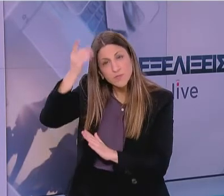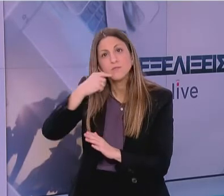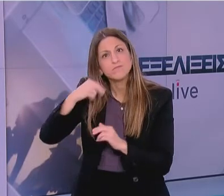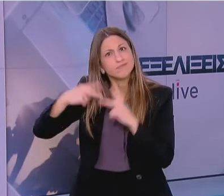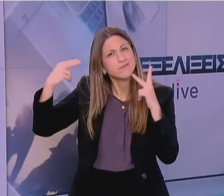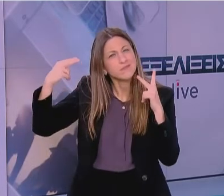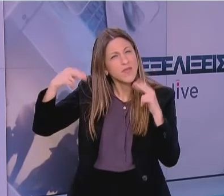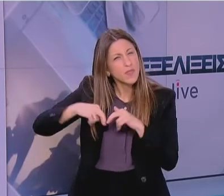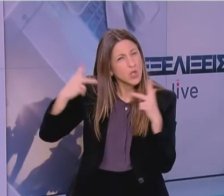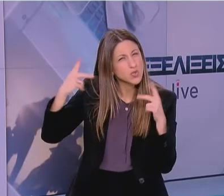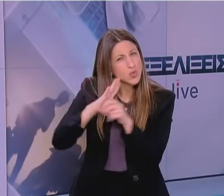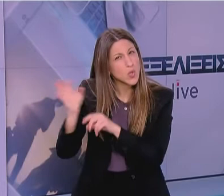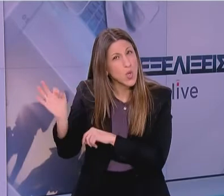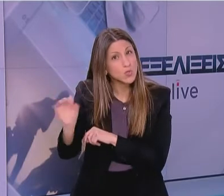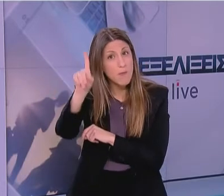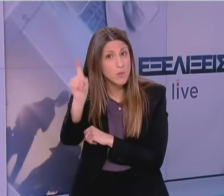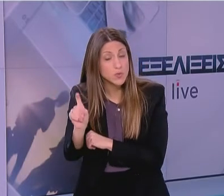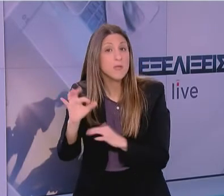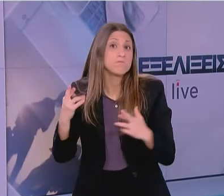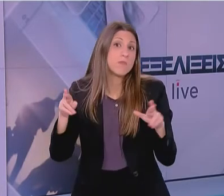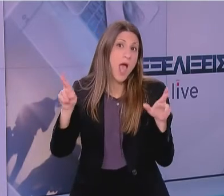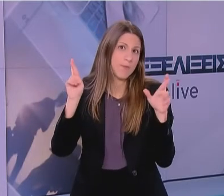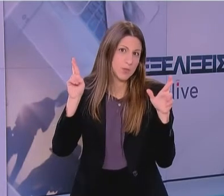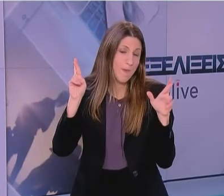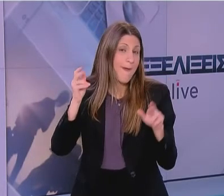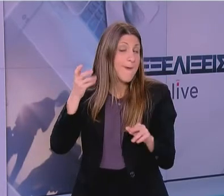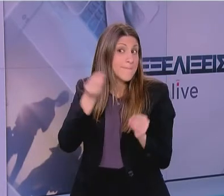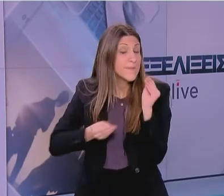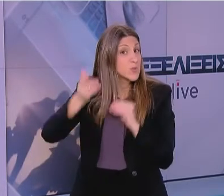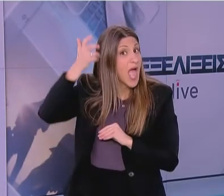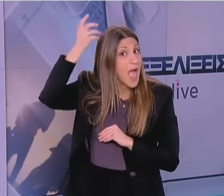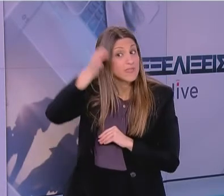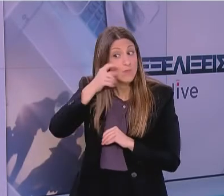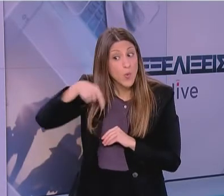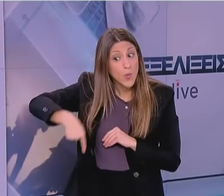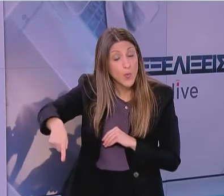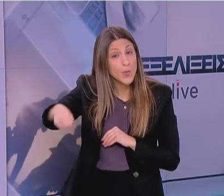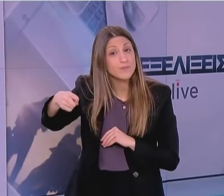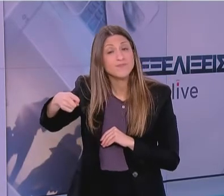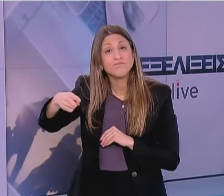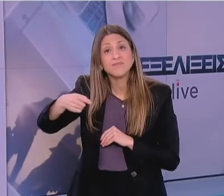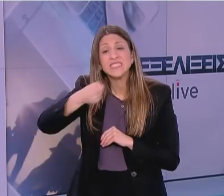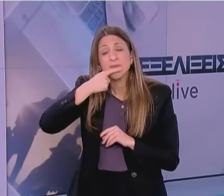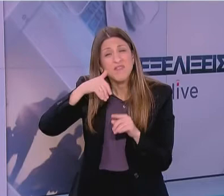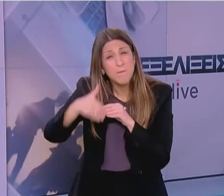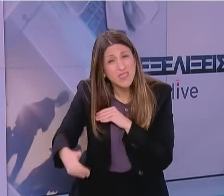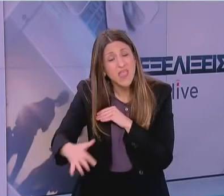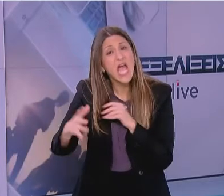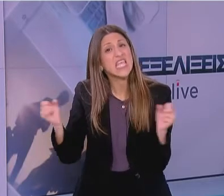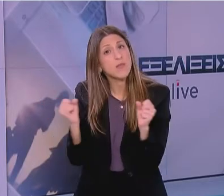περισσότεροι επιστήμονες αυτή τη στιγμή μιλάνε για τη σίγουρη παρουσία ενός δεύτερου κύματος το επόμενο φθινόπωρο ή χειμώνα και μιλάνε για